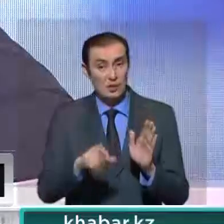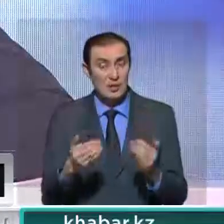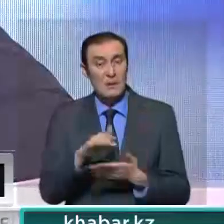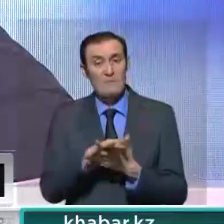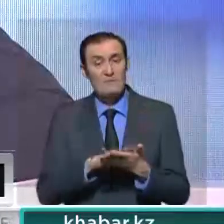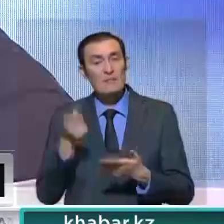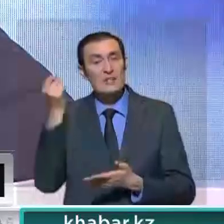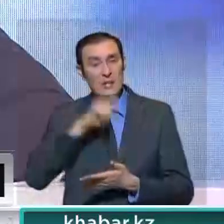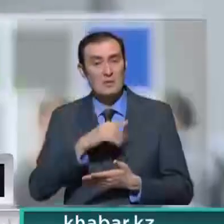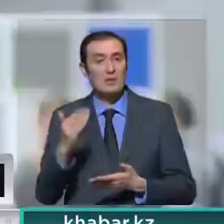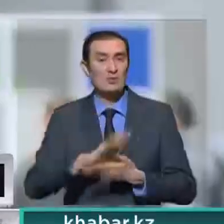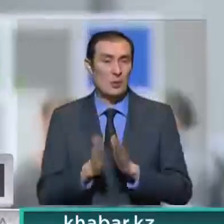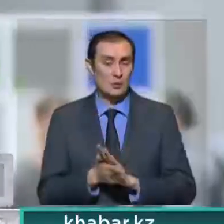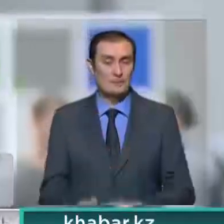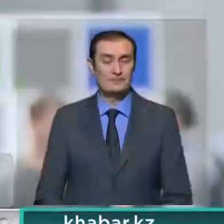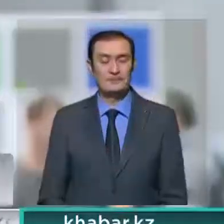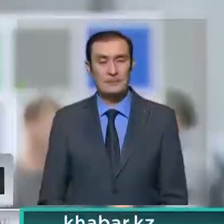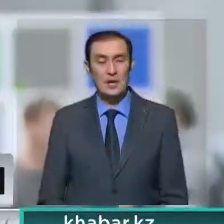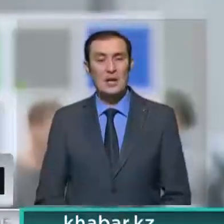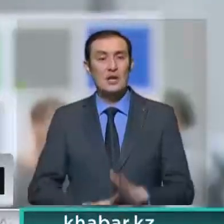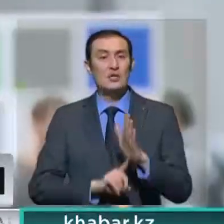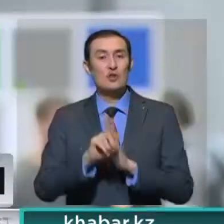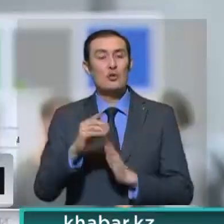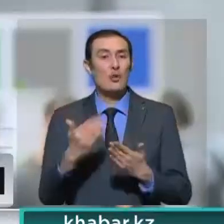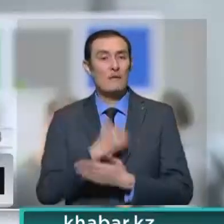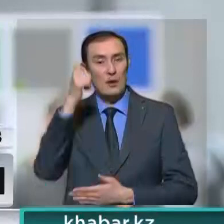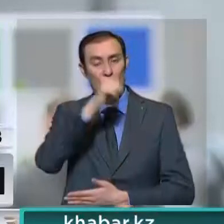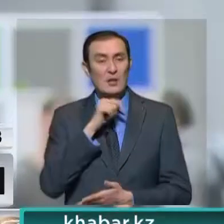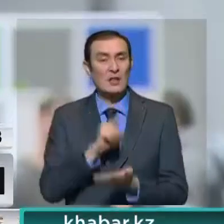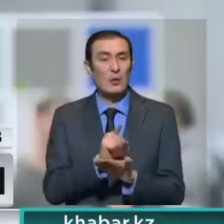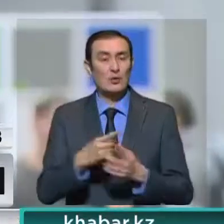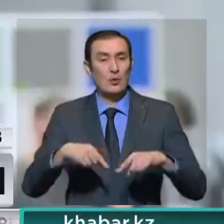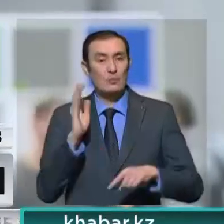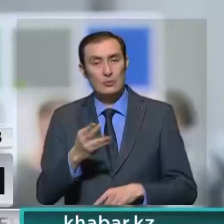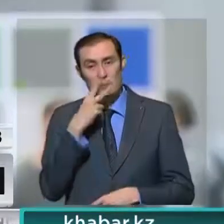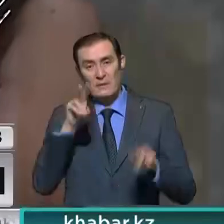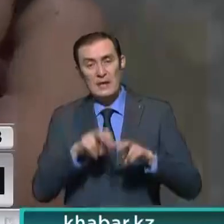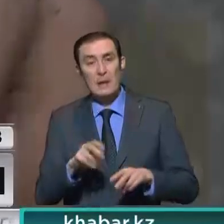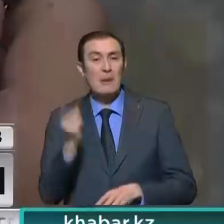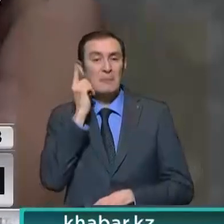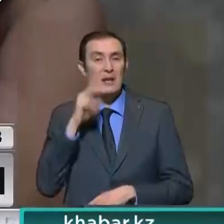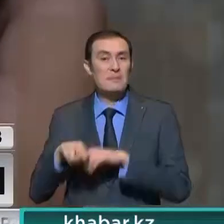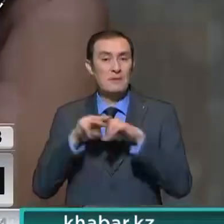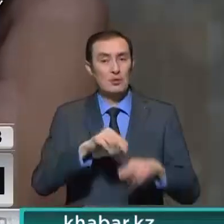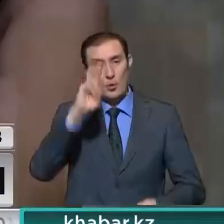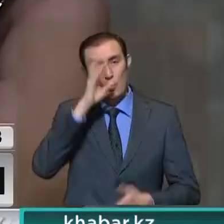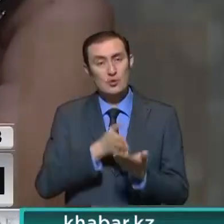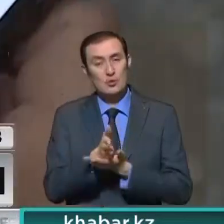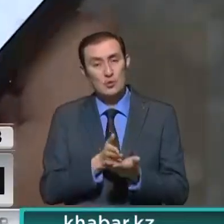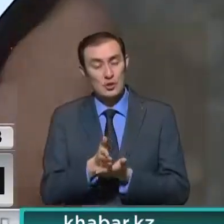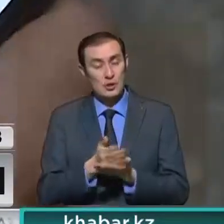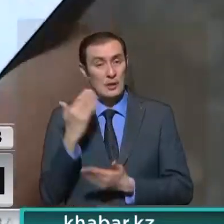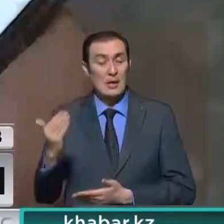обстоятельства с Нового года налоговые органы начнут контролировать мобильные переводы госслужащих и работников